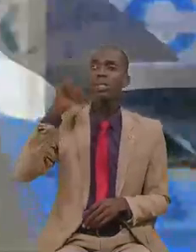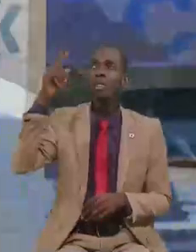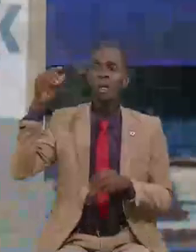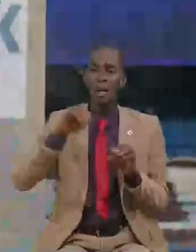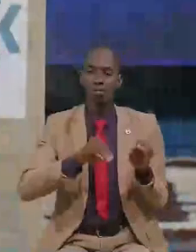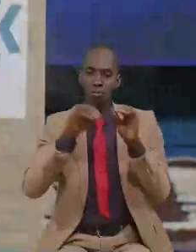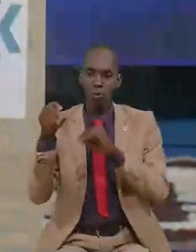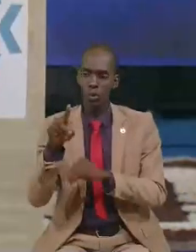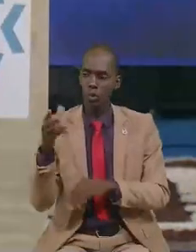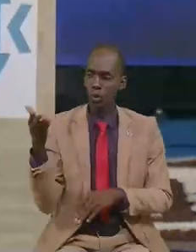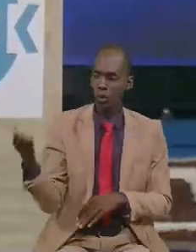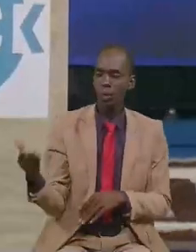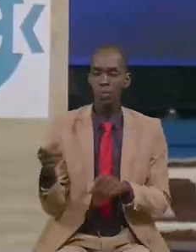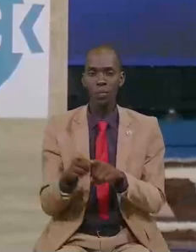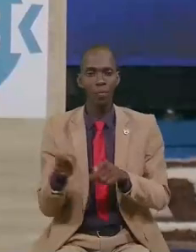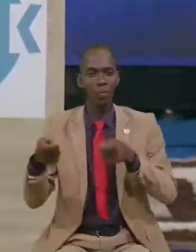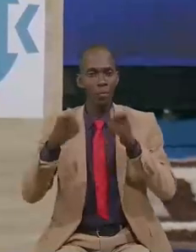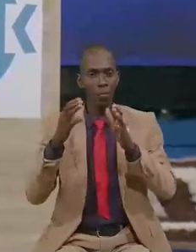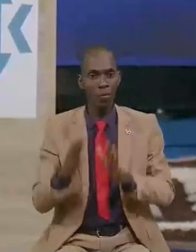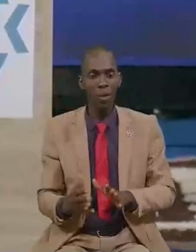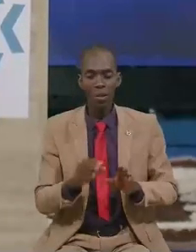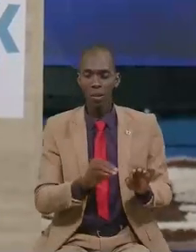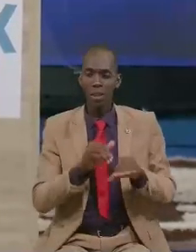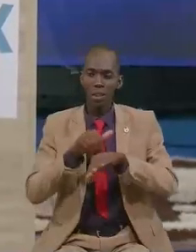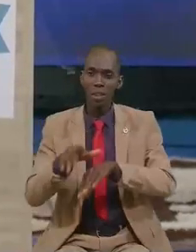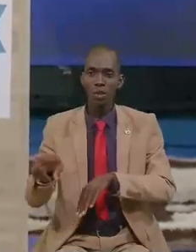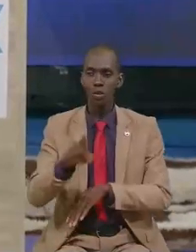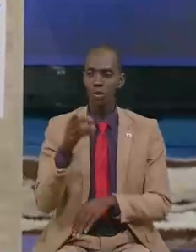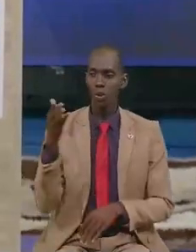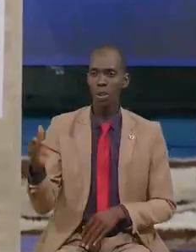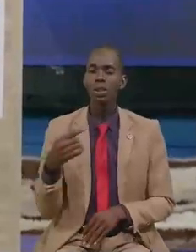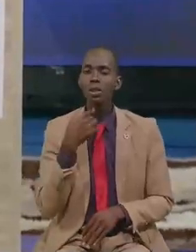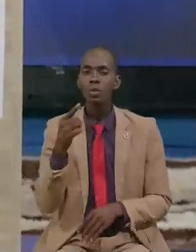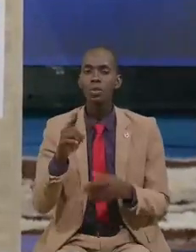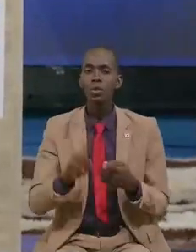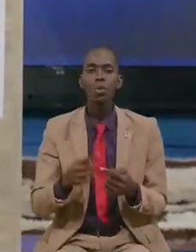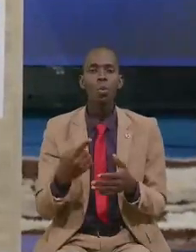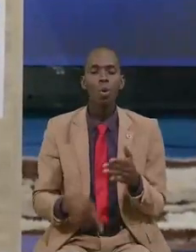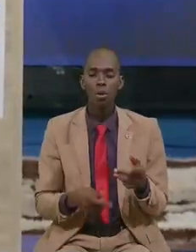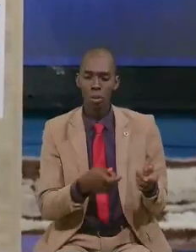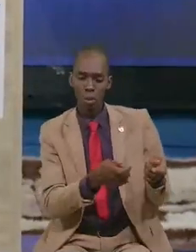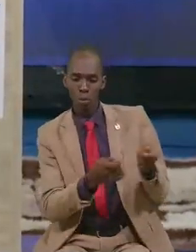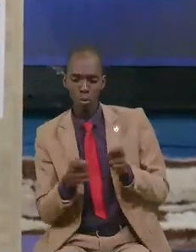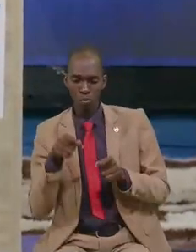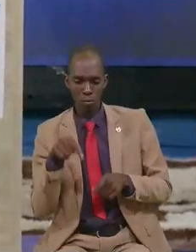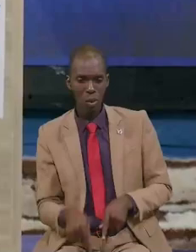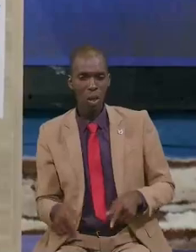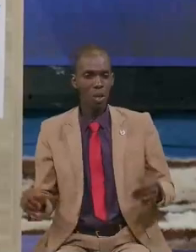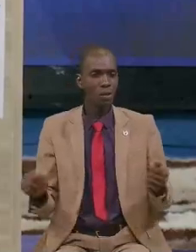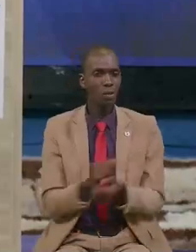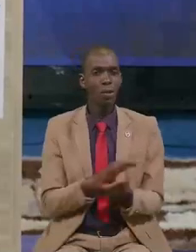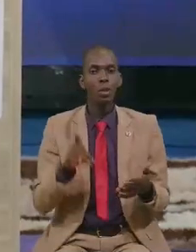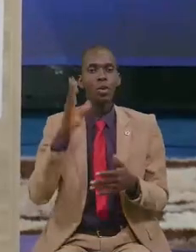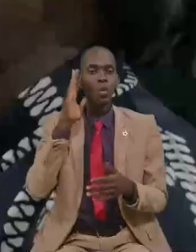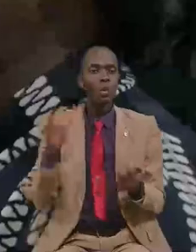établi là-bas. Et il t'a placé là-bas pour abattre. pour détruire, et tu